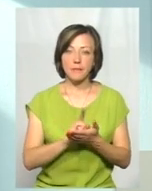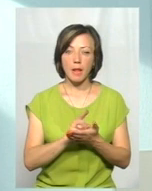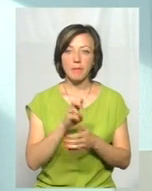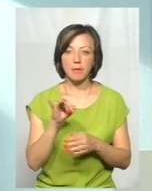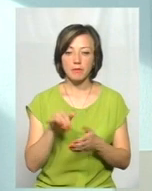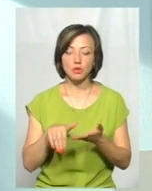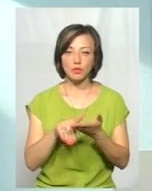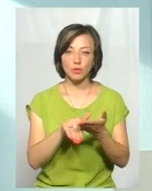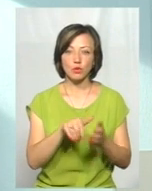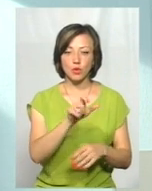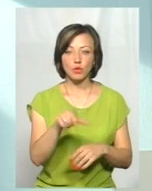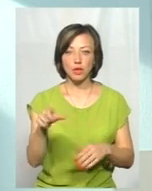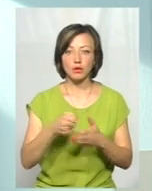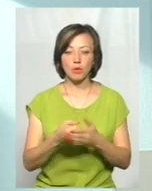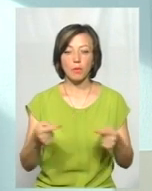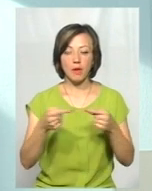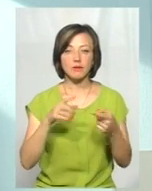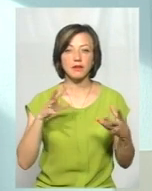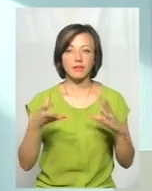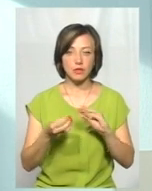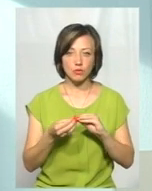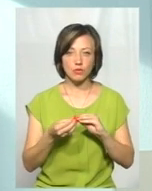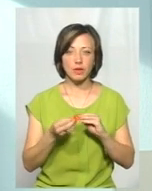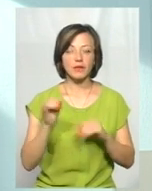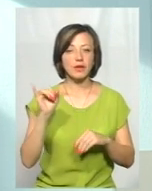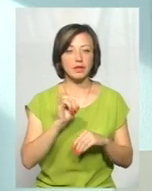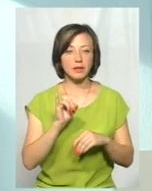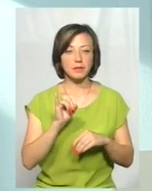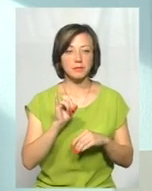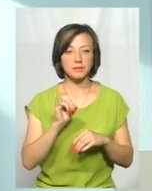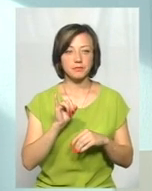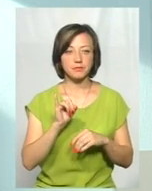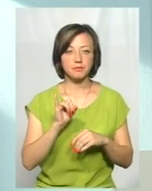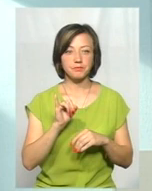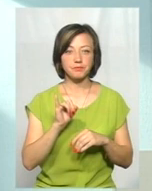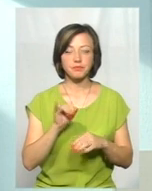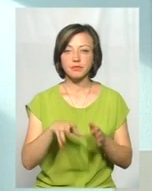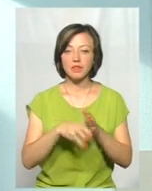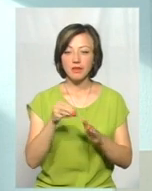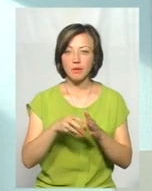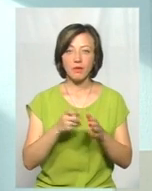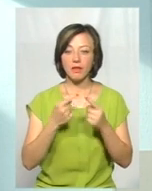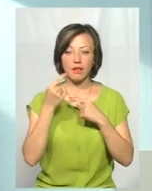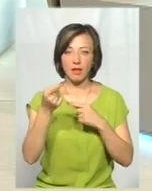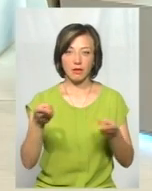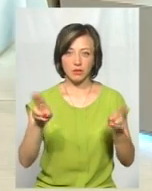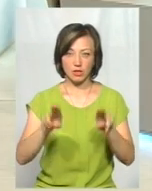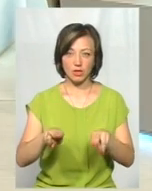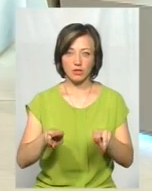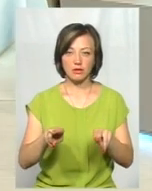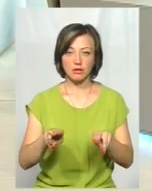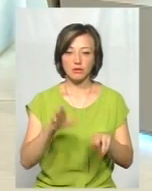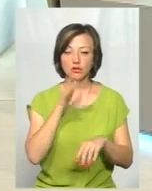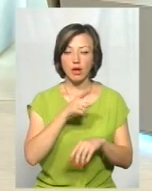мало би підштовхнути виборців до певних висновків. І, ну, до виборів не так багато часу залишилося.